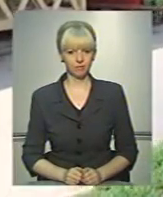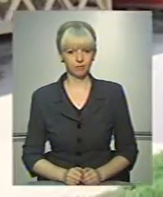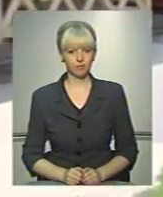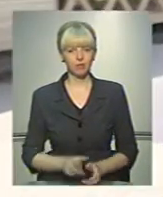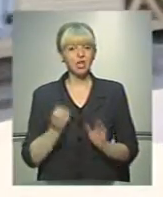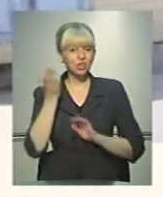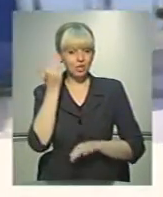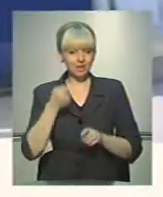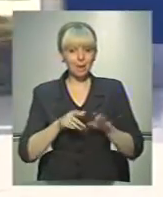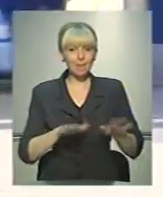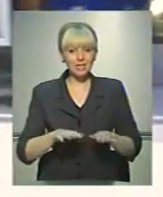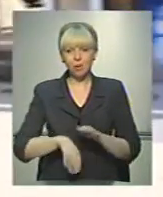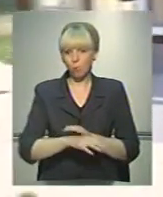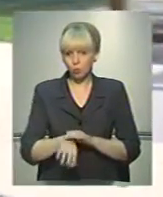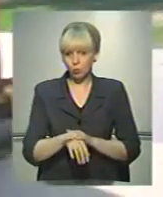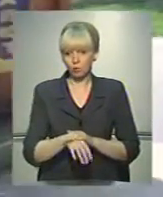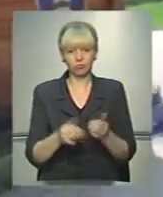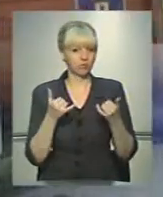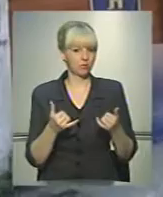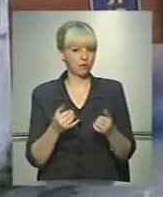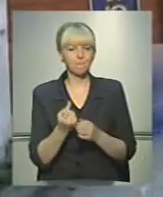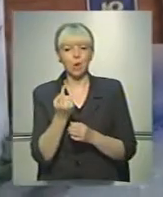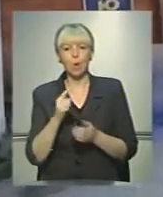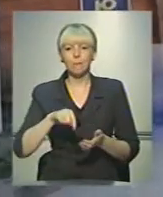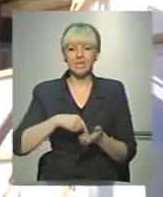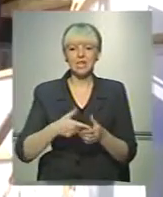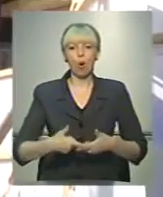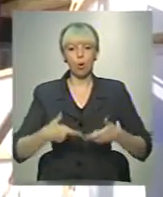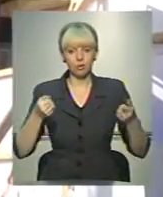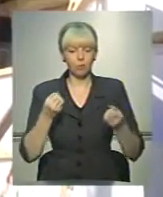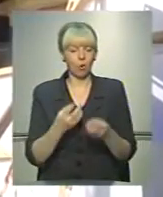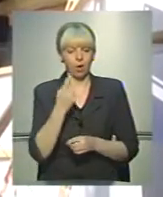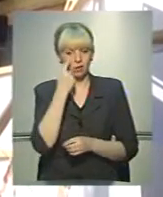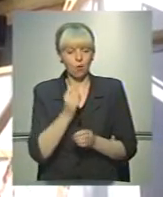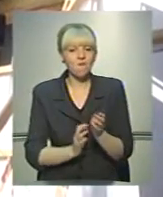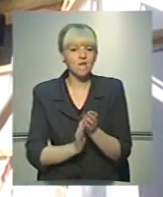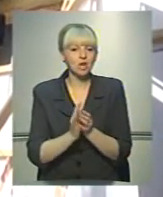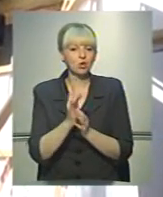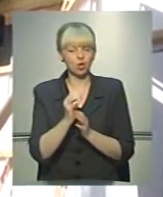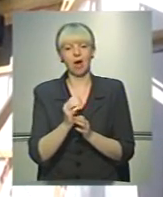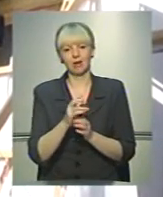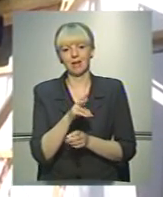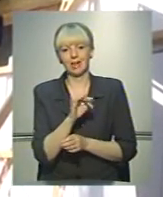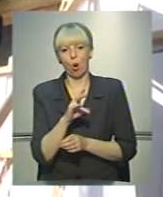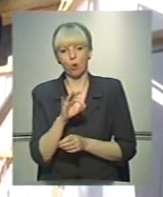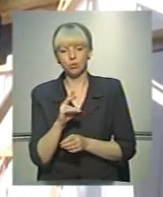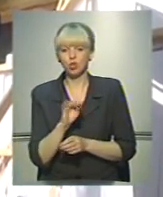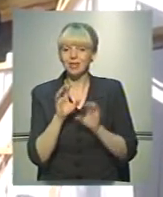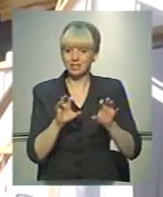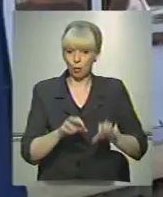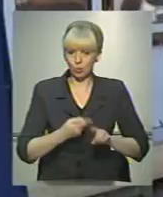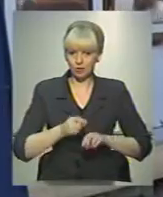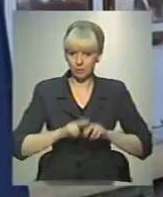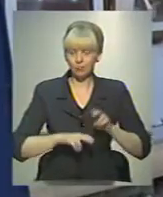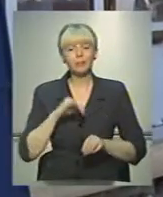Ще нещодавно це місце пустувало. Проте нині перед одним із міських готелів просто на очах виростає черговий кіоск. Чи законне це